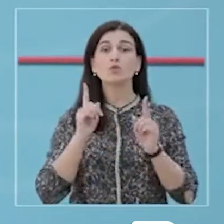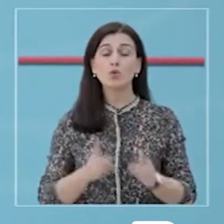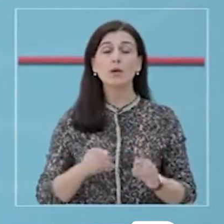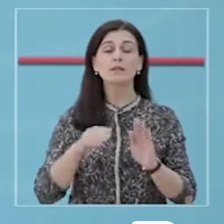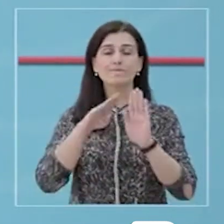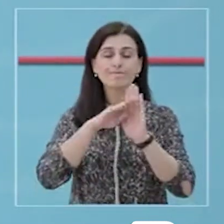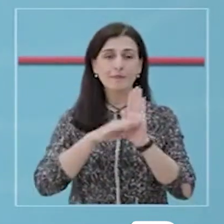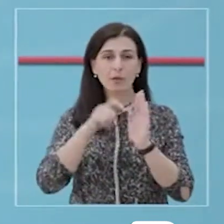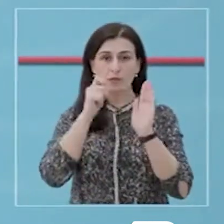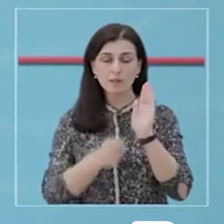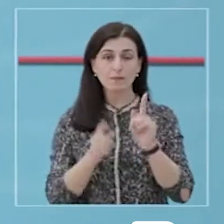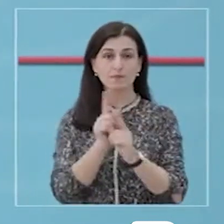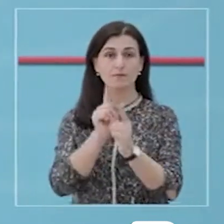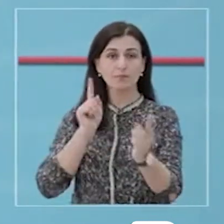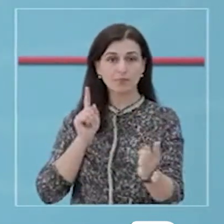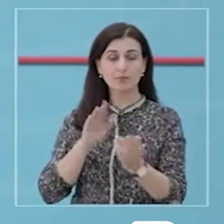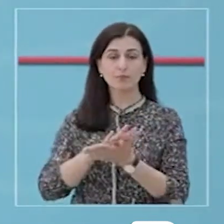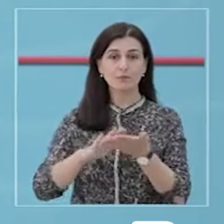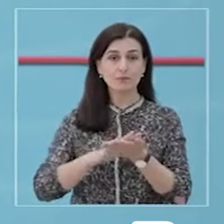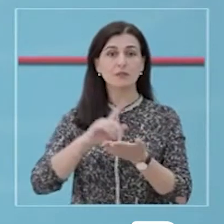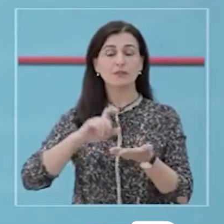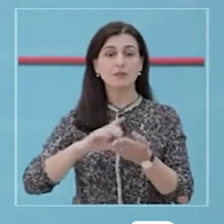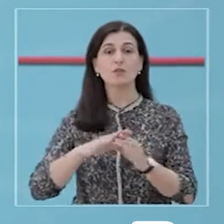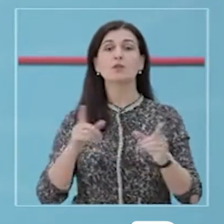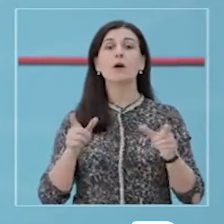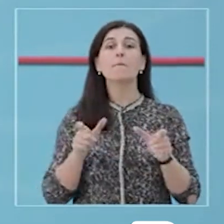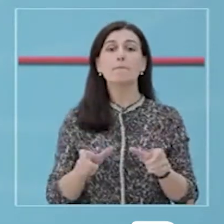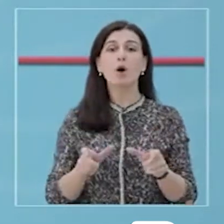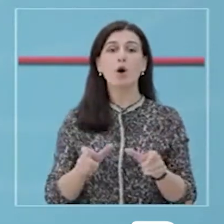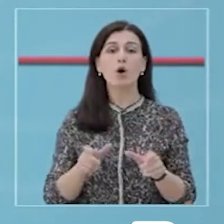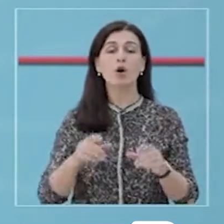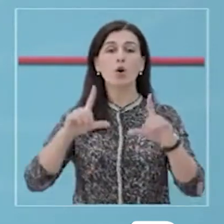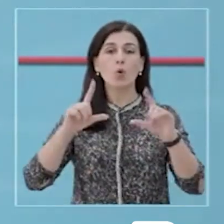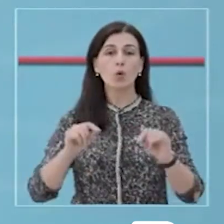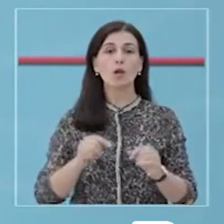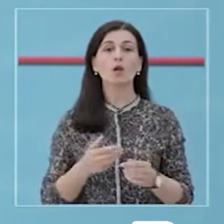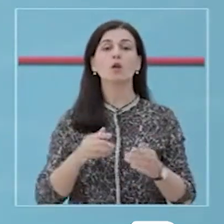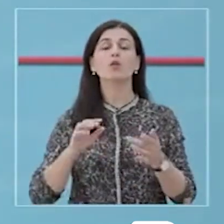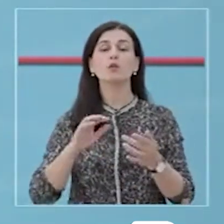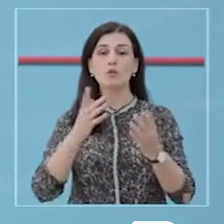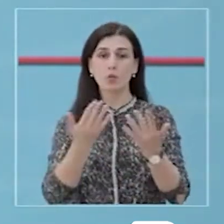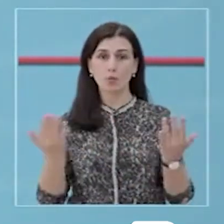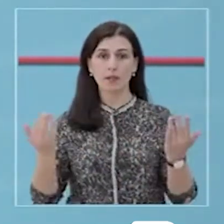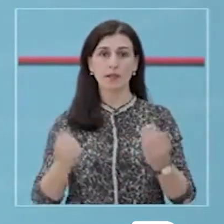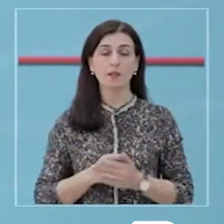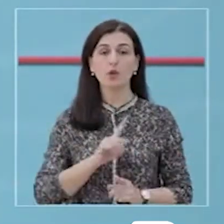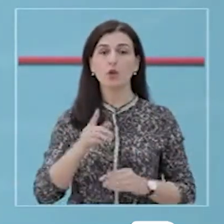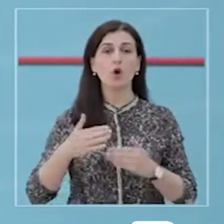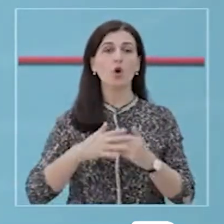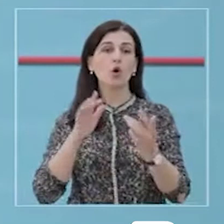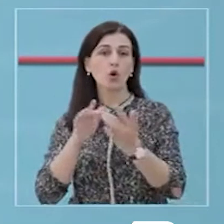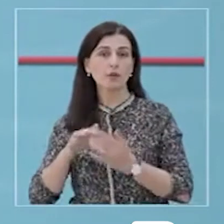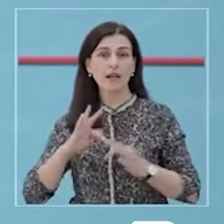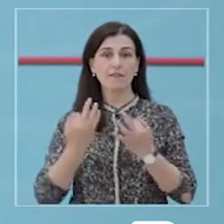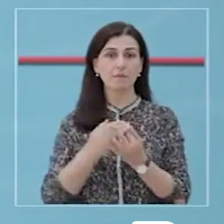të minimizojmë sa më shumë përhapjen e virusit te kontaktet familjare apo më gjerë. Në të gjithë vendin, deri më